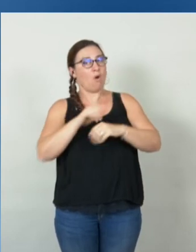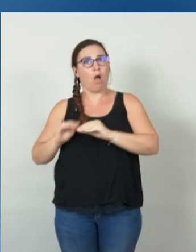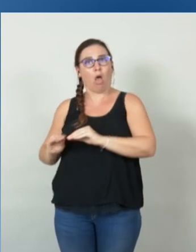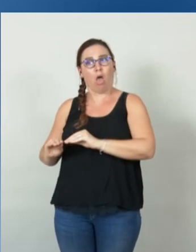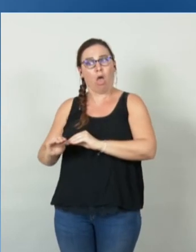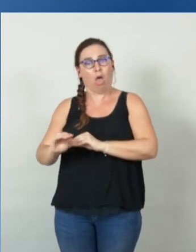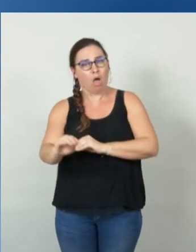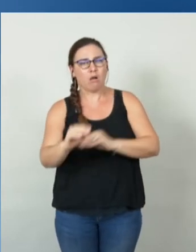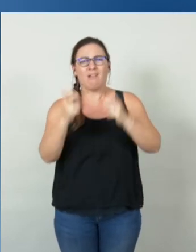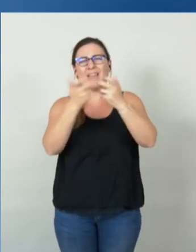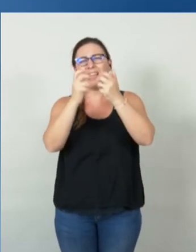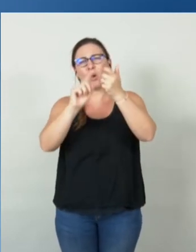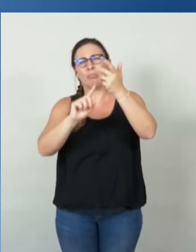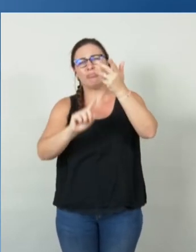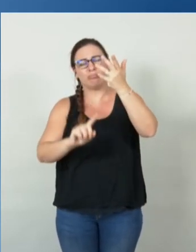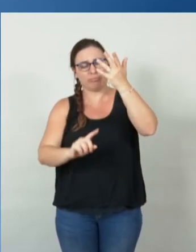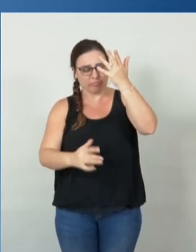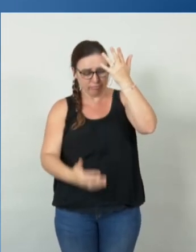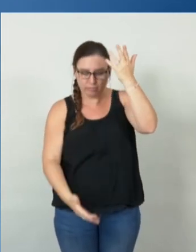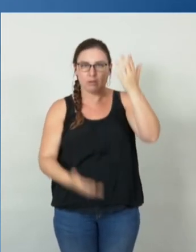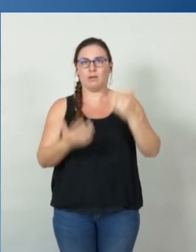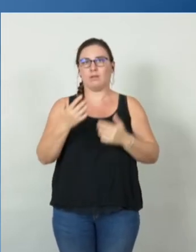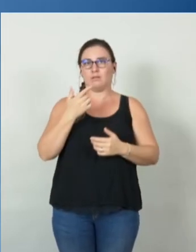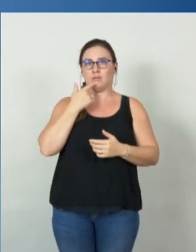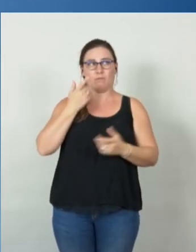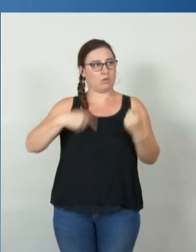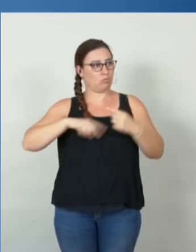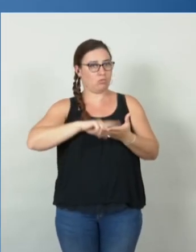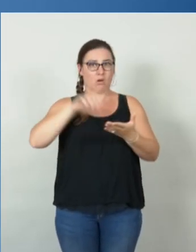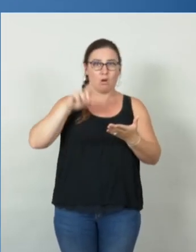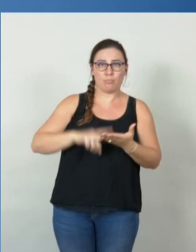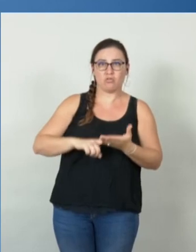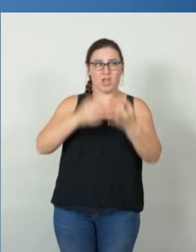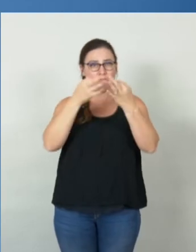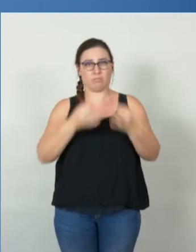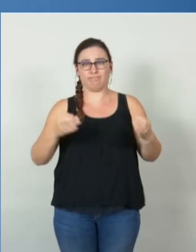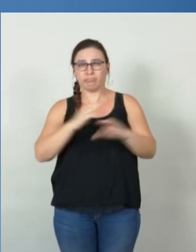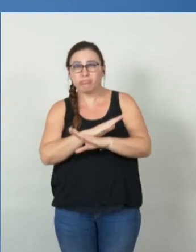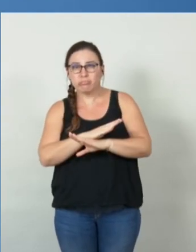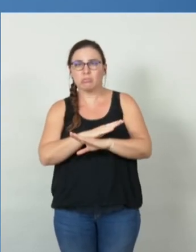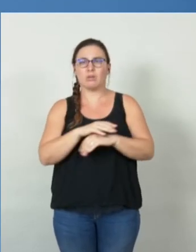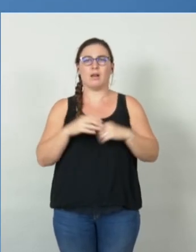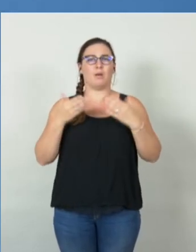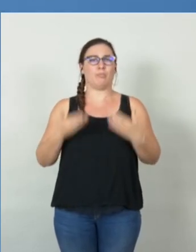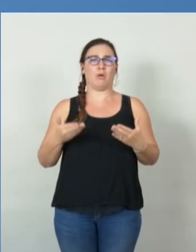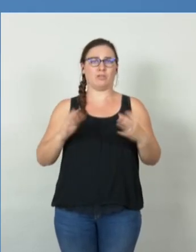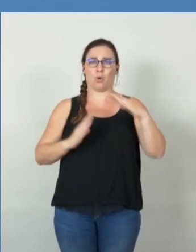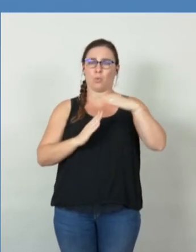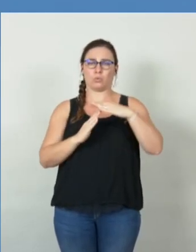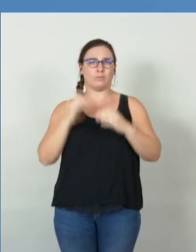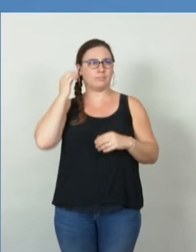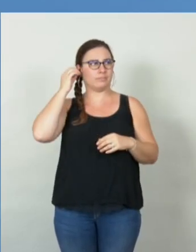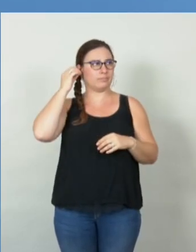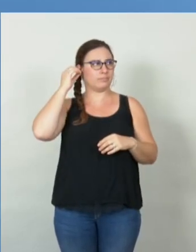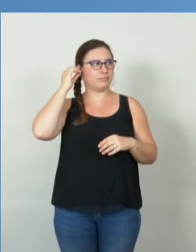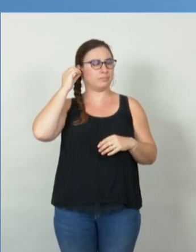d'exemples ainsi divers et variés qui nous montent que ça plombe de coup qu'aujourd'hui tiens les comptes nous t'amène à dire